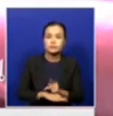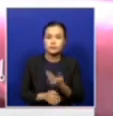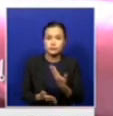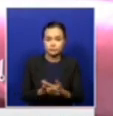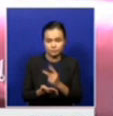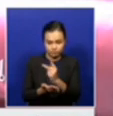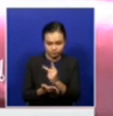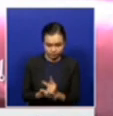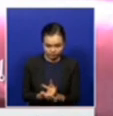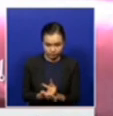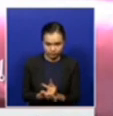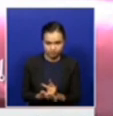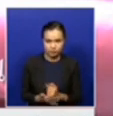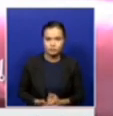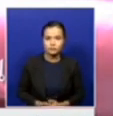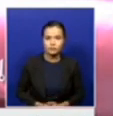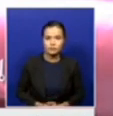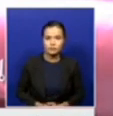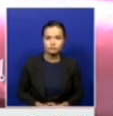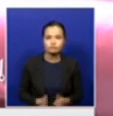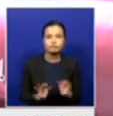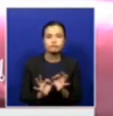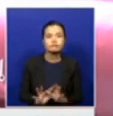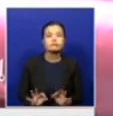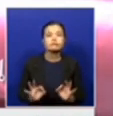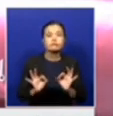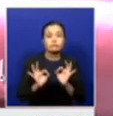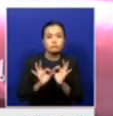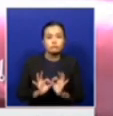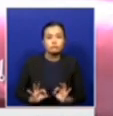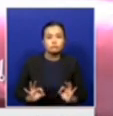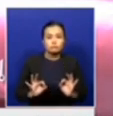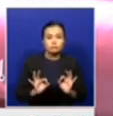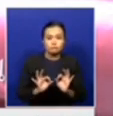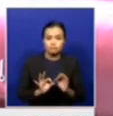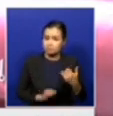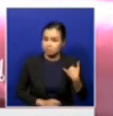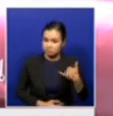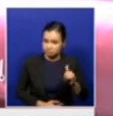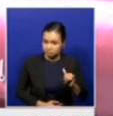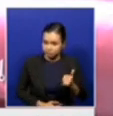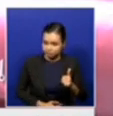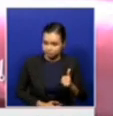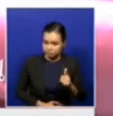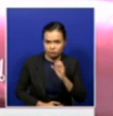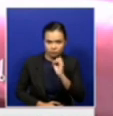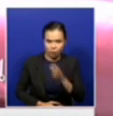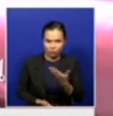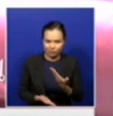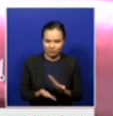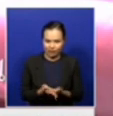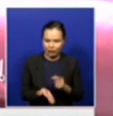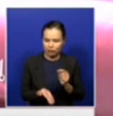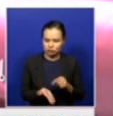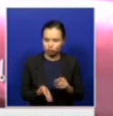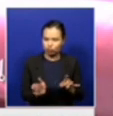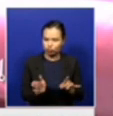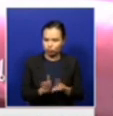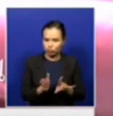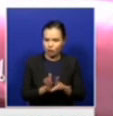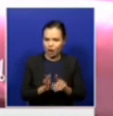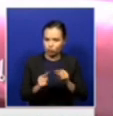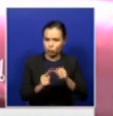ครั้งนี้เนี่ยตรงนี้สำคัญครับมันอาจจะถือเป็นเงินหน้าตักก้อนสุดท้ายของประเท